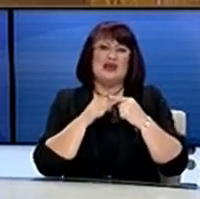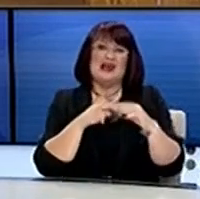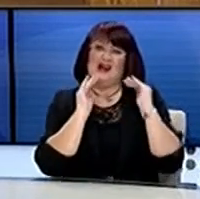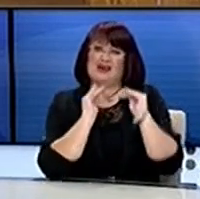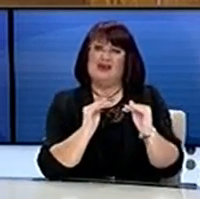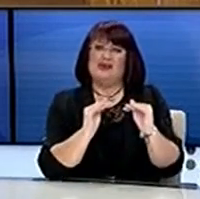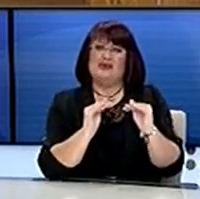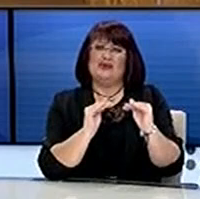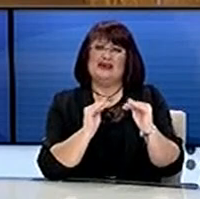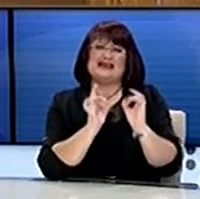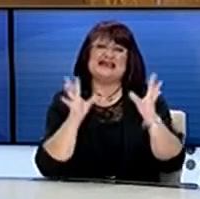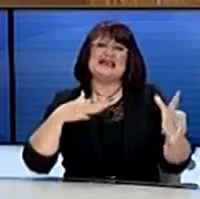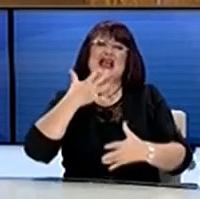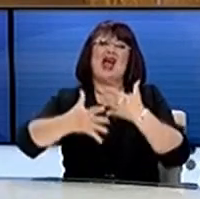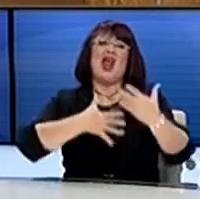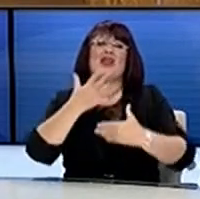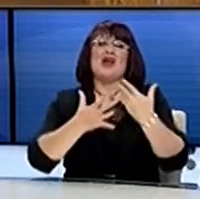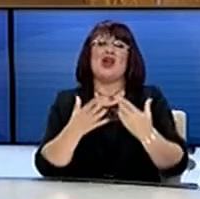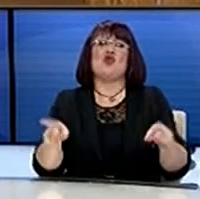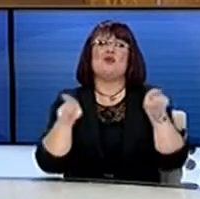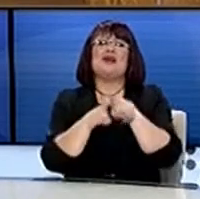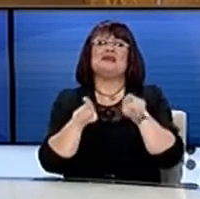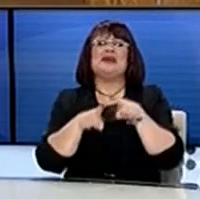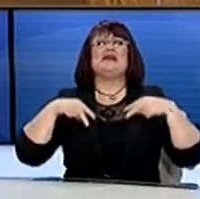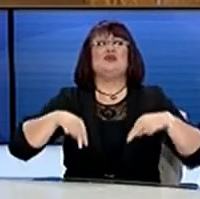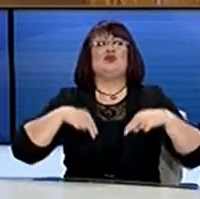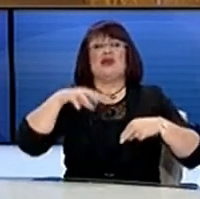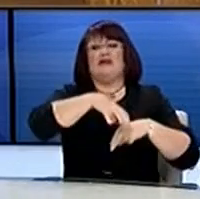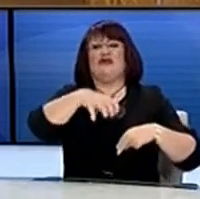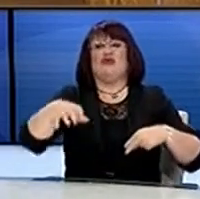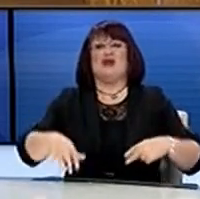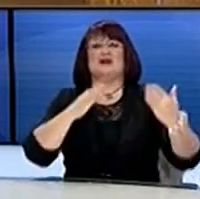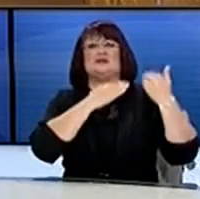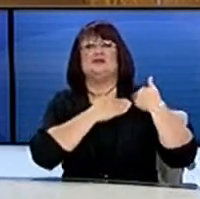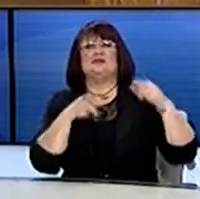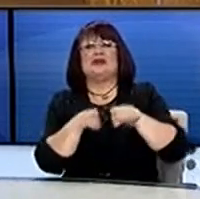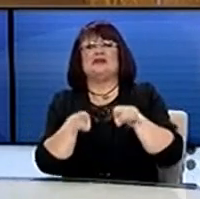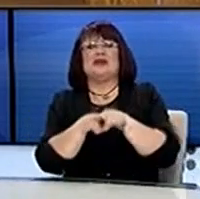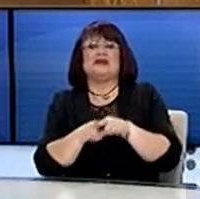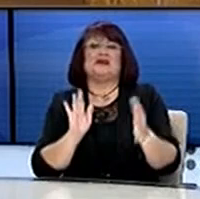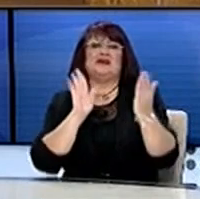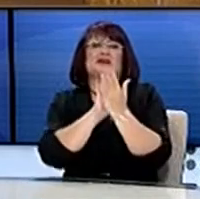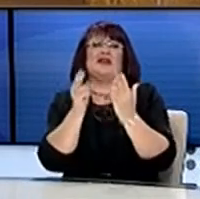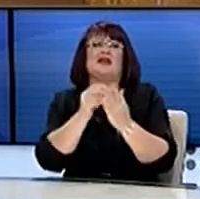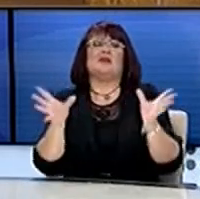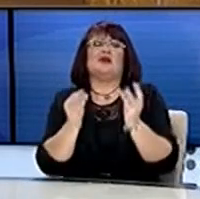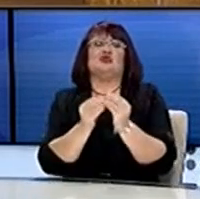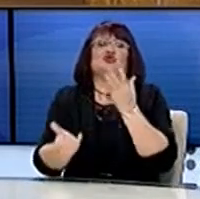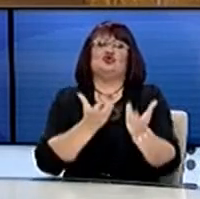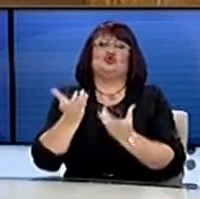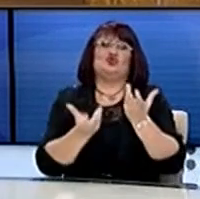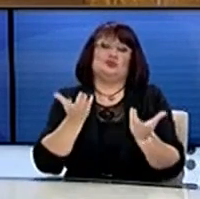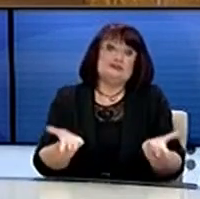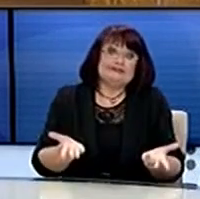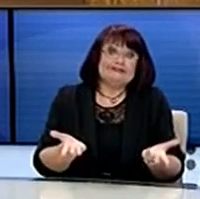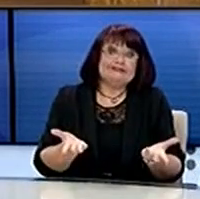διατηρώντας όμως αυτή τη σκανδαλώδη συναρμοδιότητα δεκάδων υπουργείων και φορέων για την πρόληψη και αντιμετώπιση των πυρκαγιών, όπως το ίδιο το πόρισμα